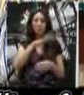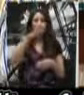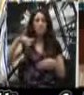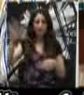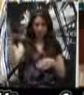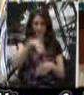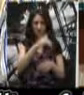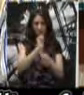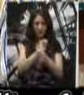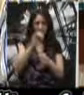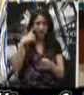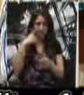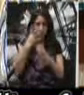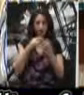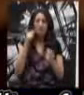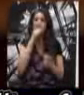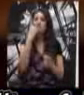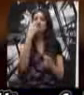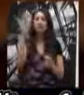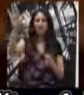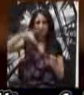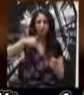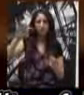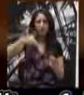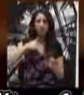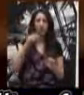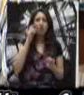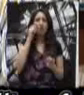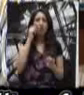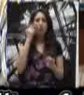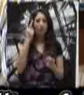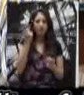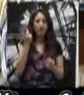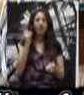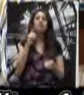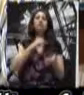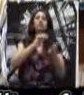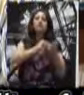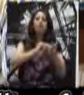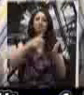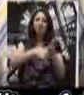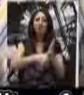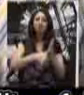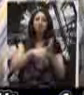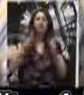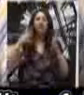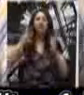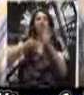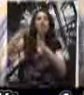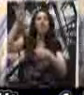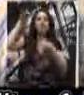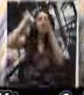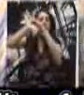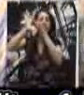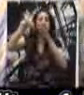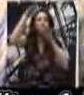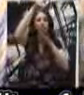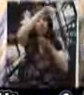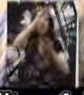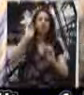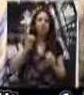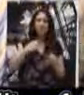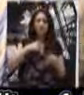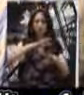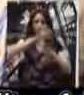طب وولادك اخبارهم ايه؟ بيقول لك انا في السجن؟ بنتي اللي بتجيني. العيال؟ هم ماضيين معايا. قربانين يعني؟ خايفين يعني. خايفين يجي